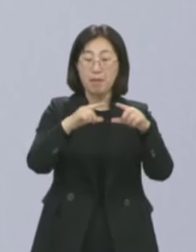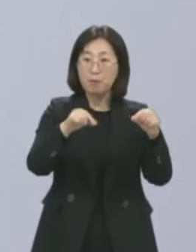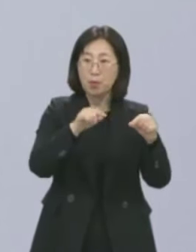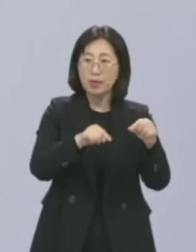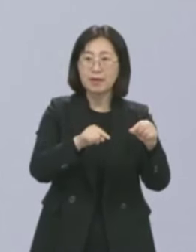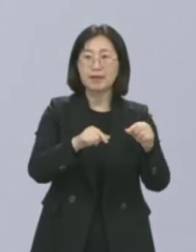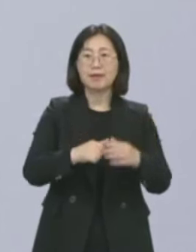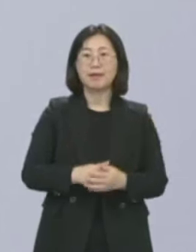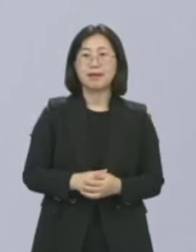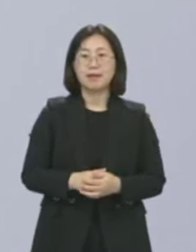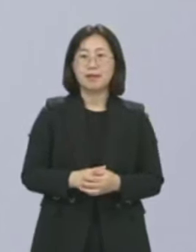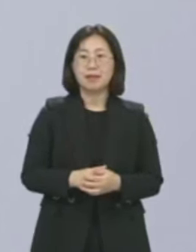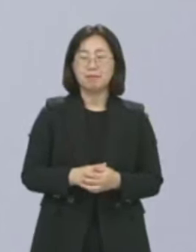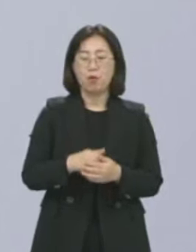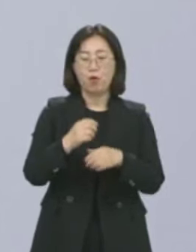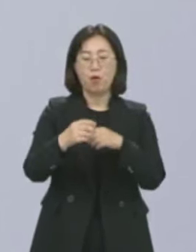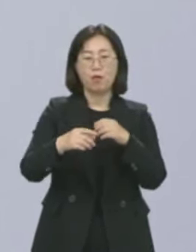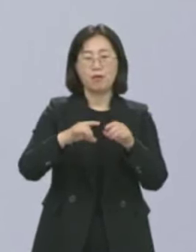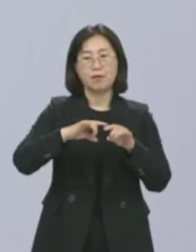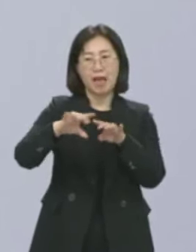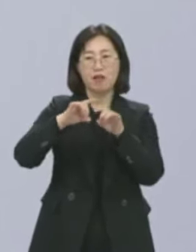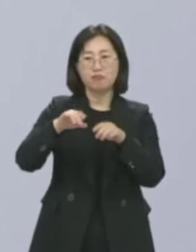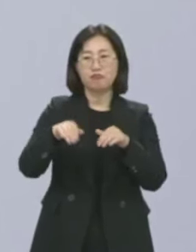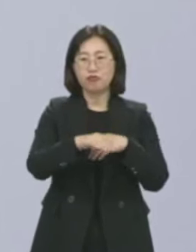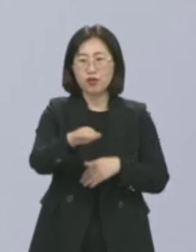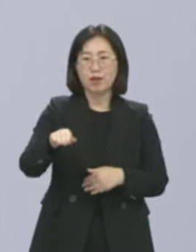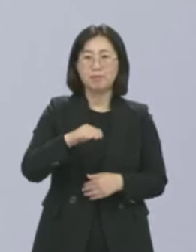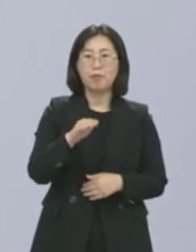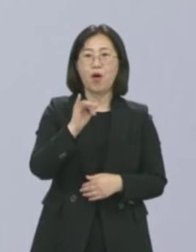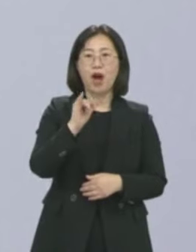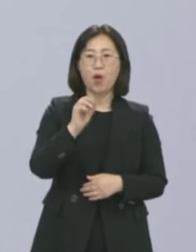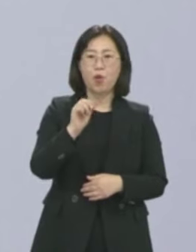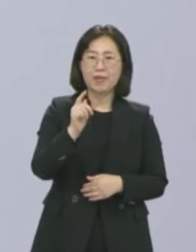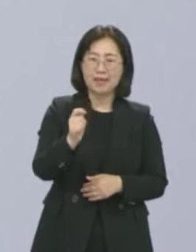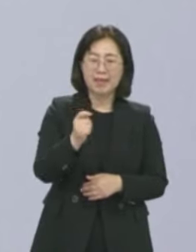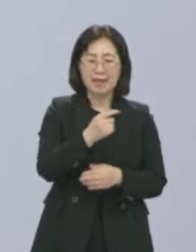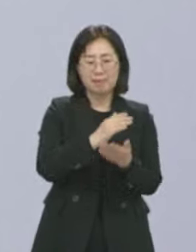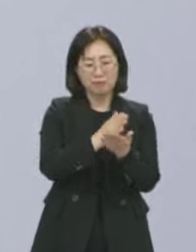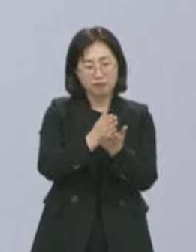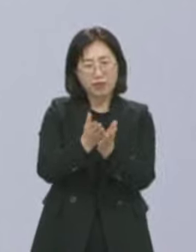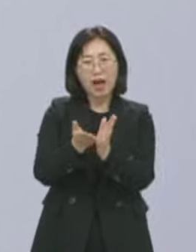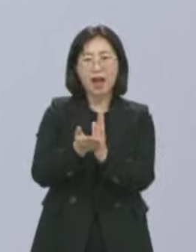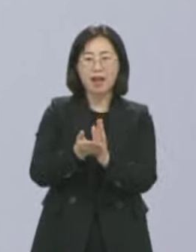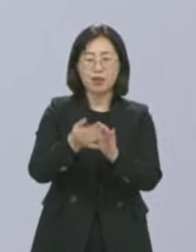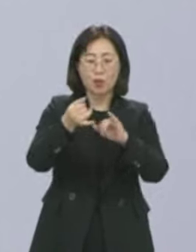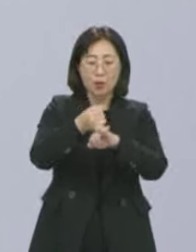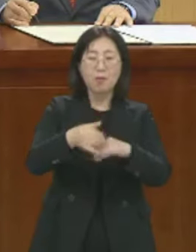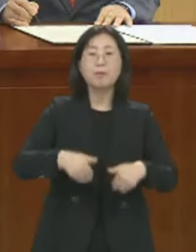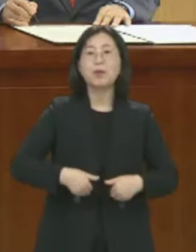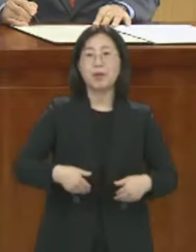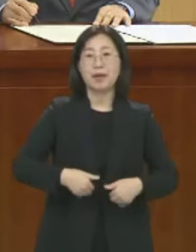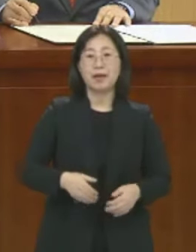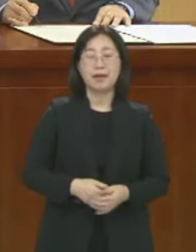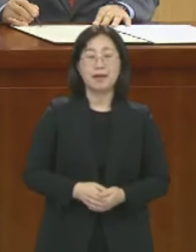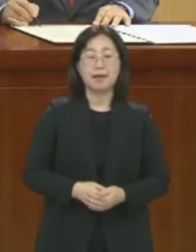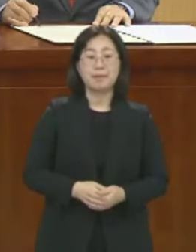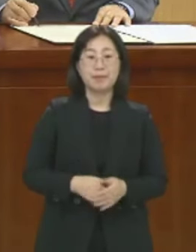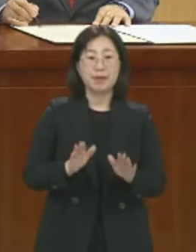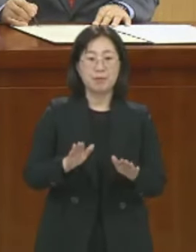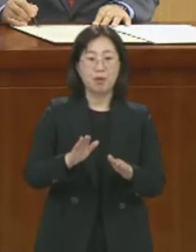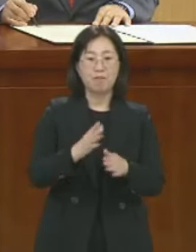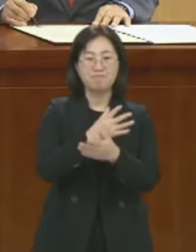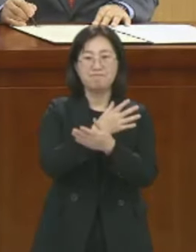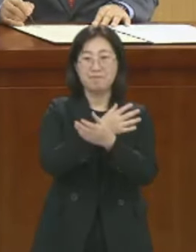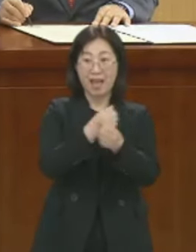그래서 뭐 현재 뭐 자율주행 차량이라든지 아니면 IoT 등 뭐 다양한 분야에서 꼭 필요한 요소이기 때문에. 한편 이번